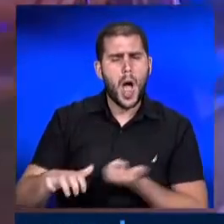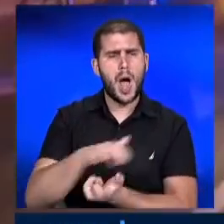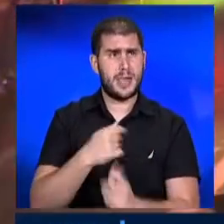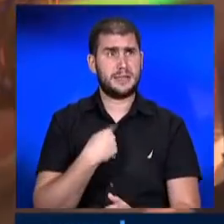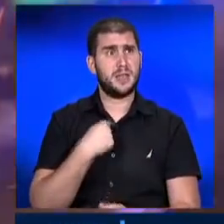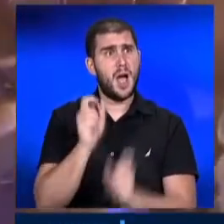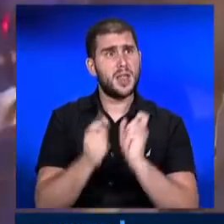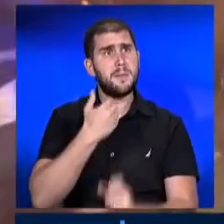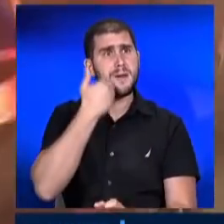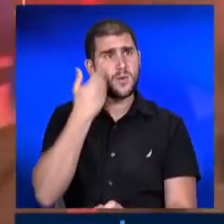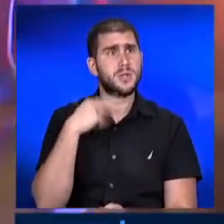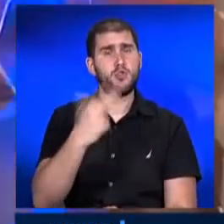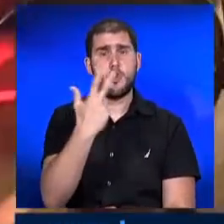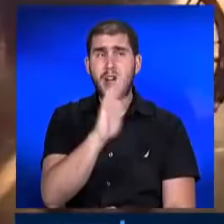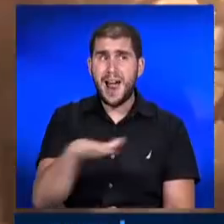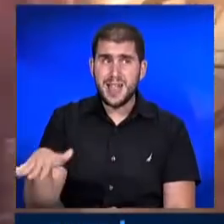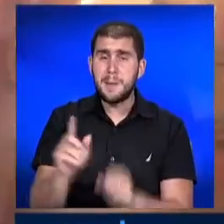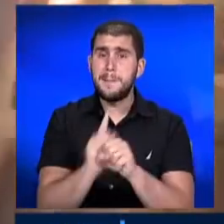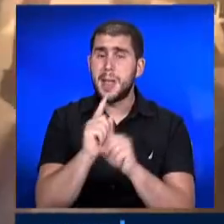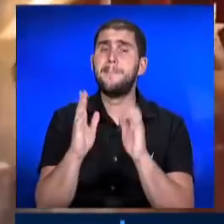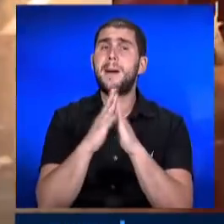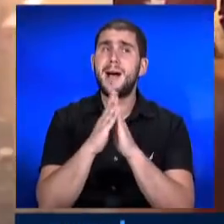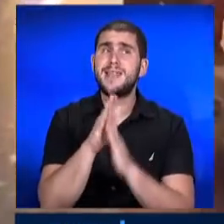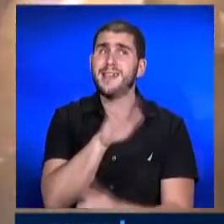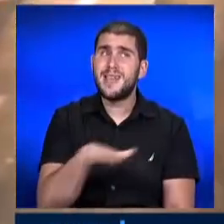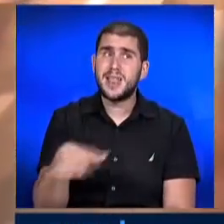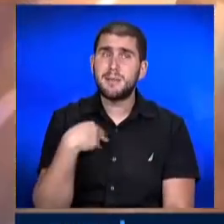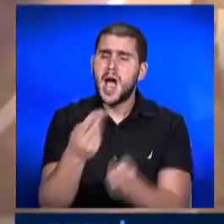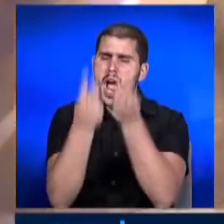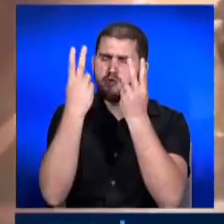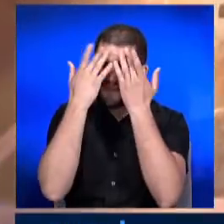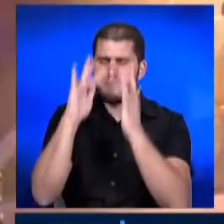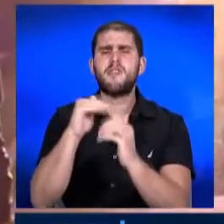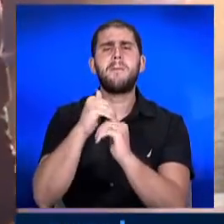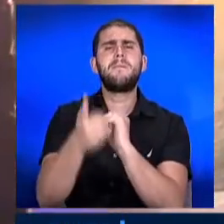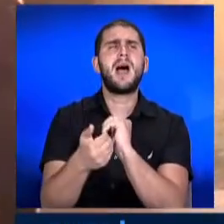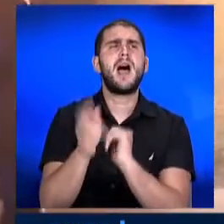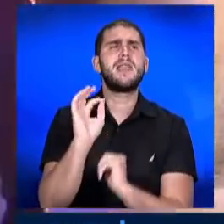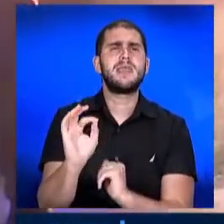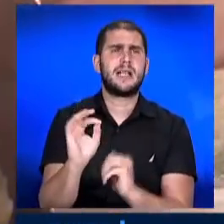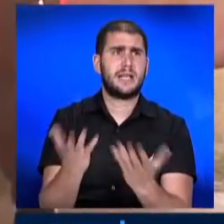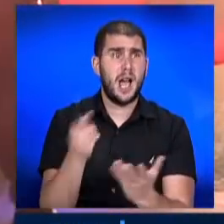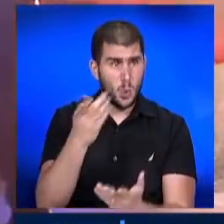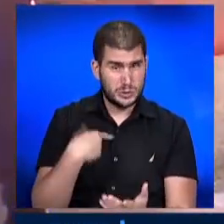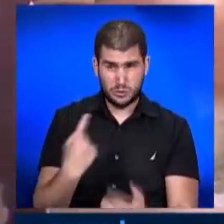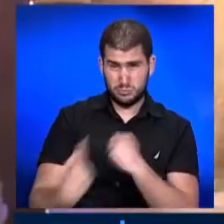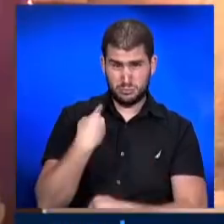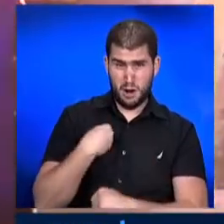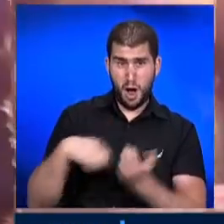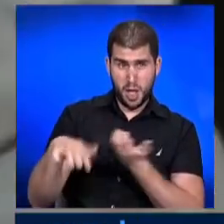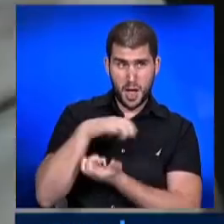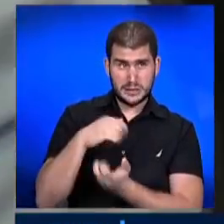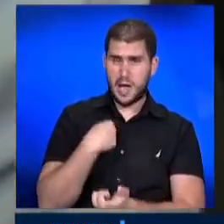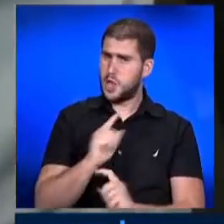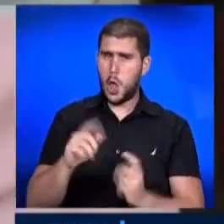אדם מבוגר, יש לי 3 ילדים כרגע בבית, קטנים. אני חשוב לי רק הפרנסה שלהם. אתה רוצה לקרוא לי אנרכיסט? אני